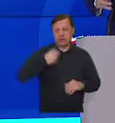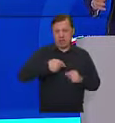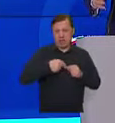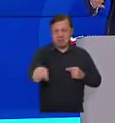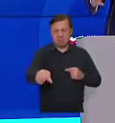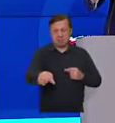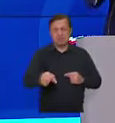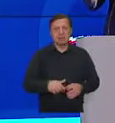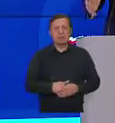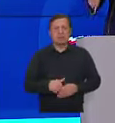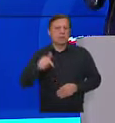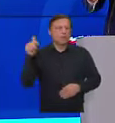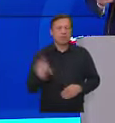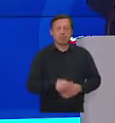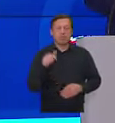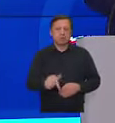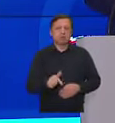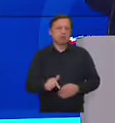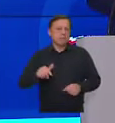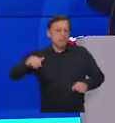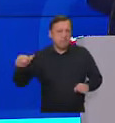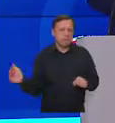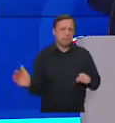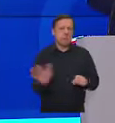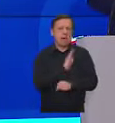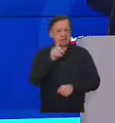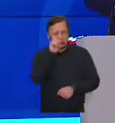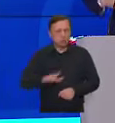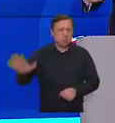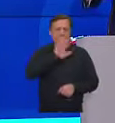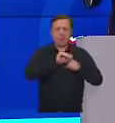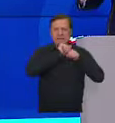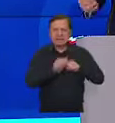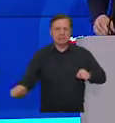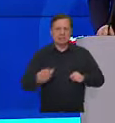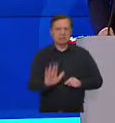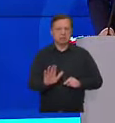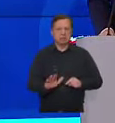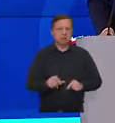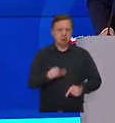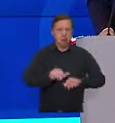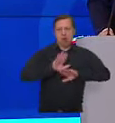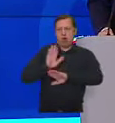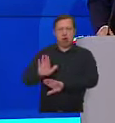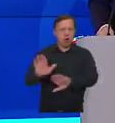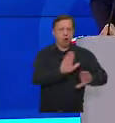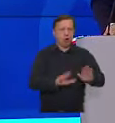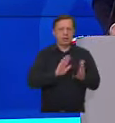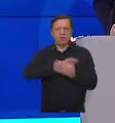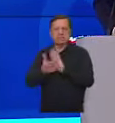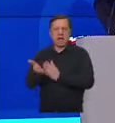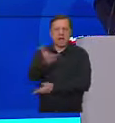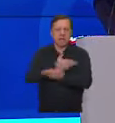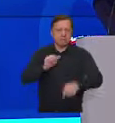muszą być tygodniami pełnej społecznej dyscypliny. W ten sposób chronimy jedni drugich i